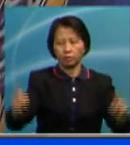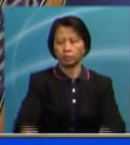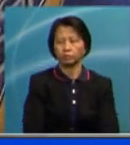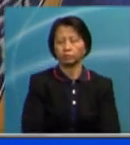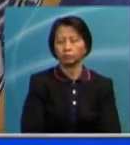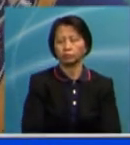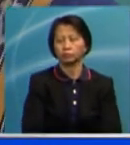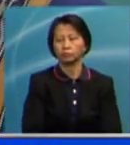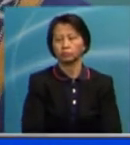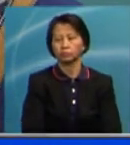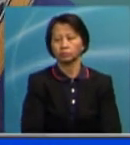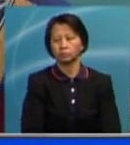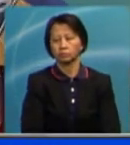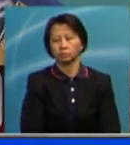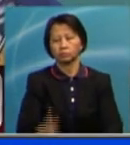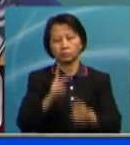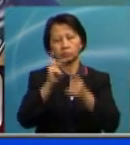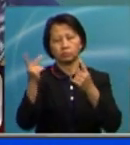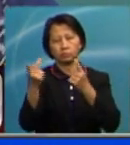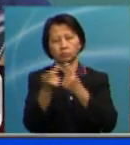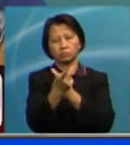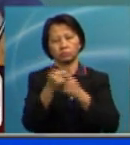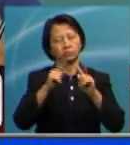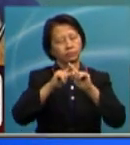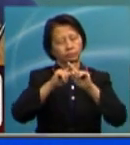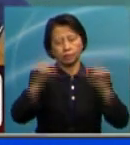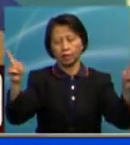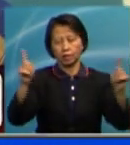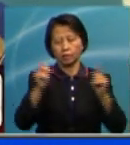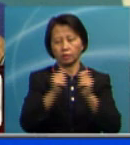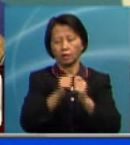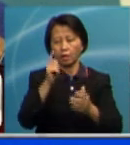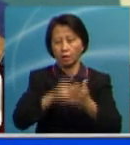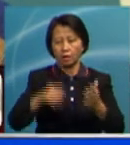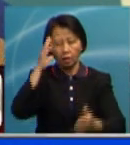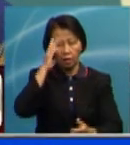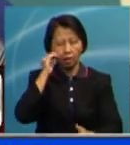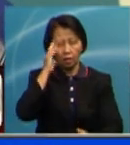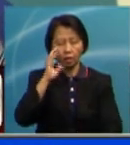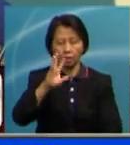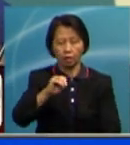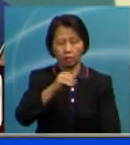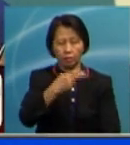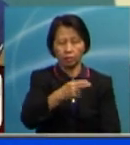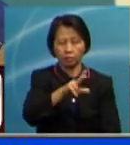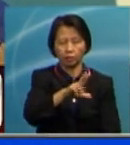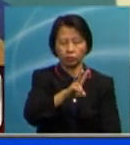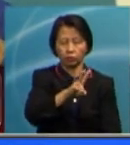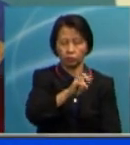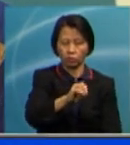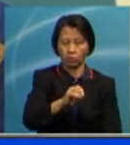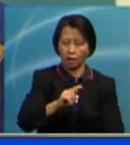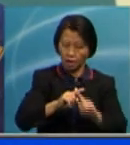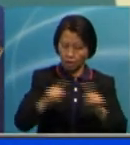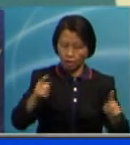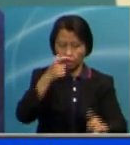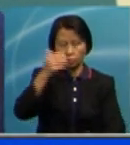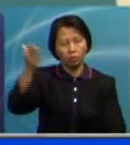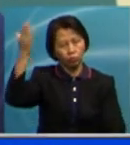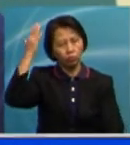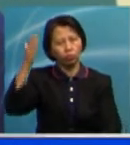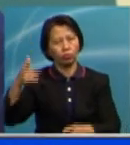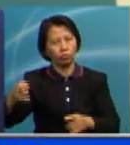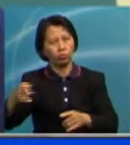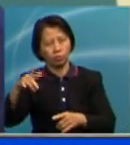eh kondisi atau cas-nya itu agak berbeda dengan apa yang dialami dengan MH370 sebab Pada masa itu